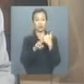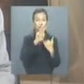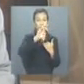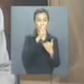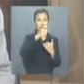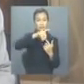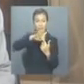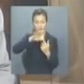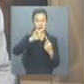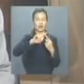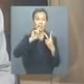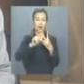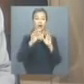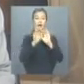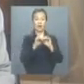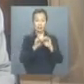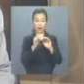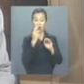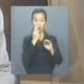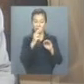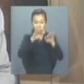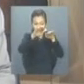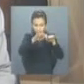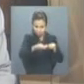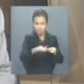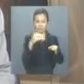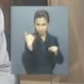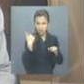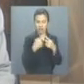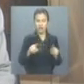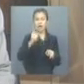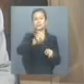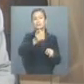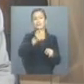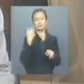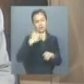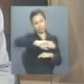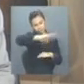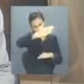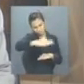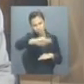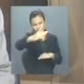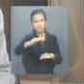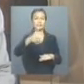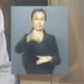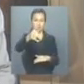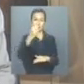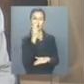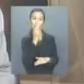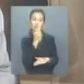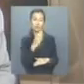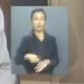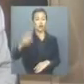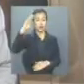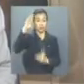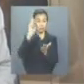ำลดลงเห็นพื้นผิวการจราจรแต่บางจุดระดับน้ำก็คงยังลึกอยู่ทำให้กองบังคับการตำรวจจราจรยังไม่ประกาศเปิดเส้นท